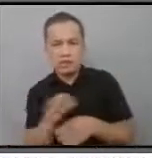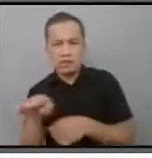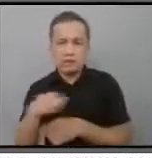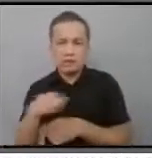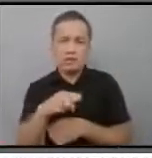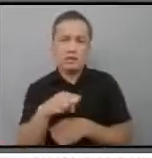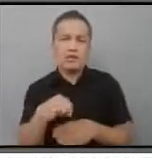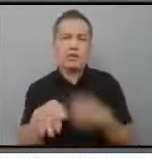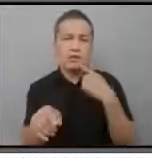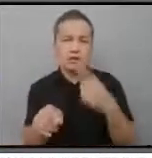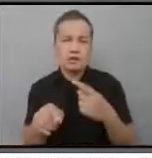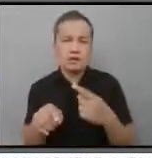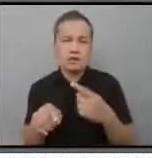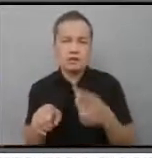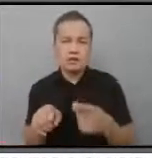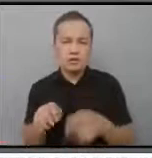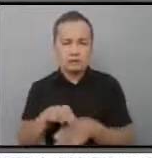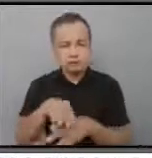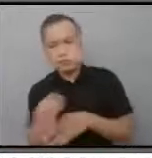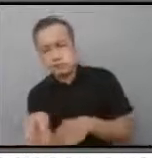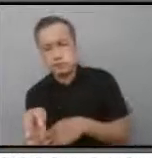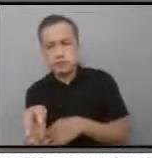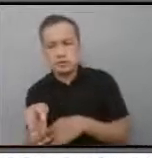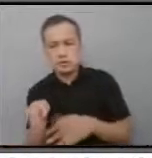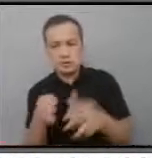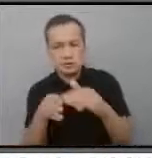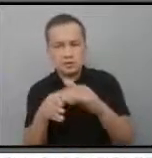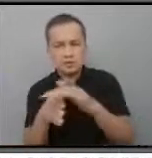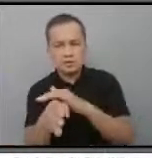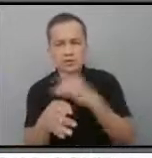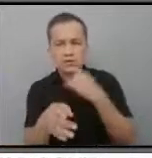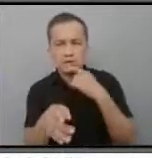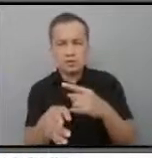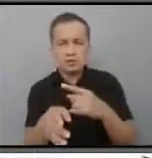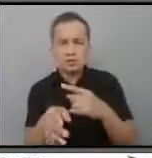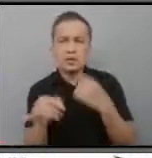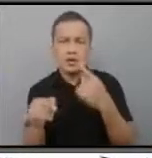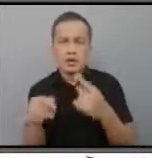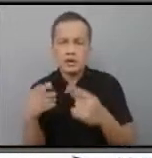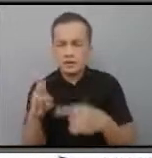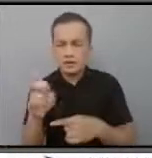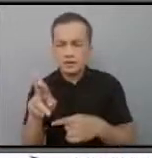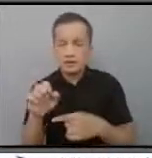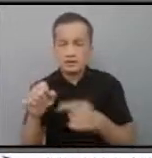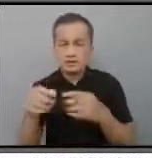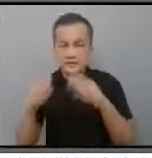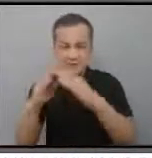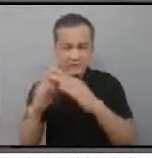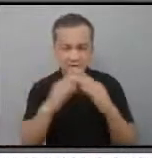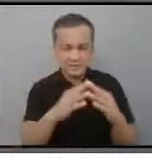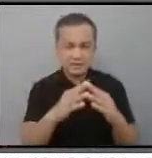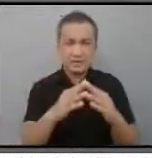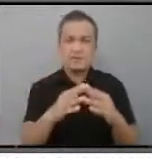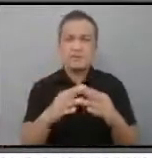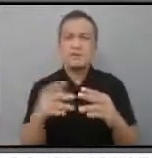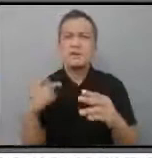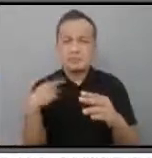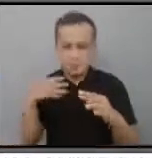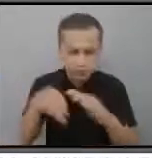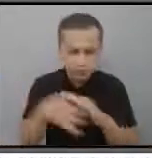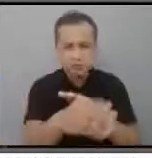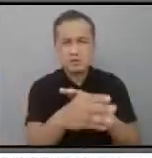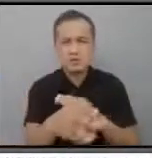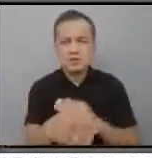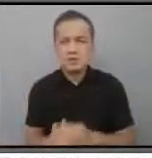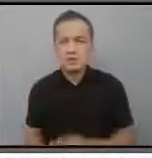tuluyang tumagilid at tumama sa isang signage, isang barbershop, isang waiting shed at mga tindahan. Pinaniniwala ang mabilis ang takbo ng